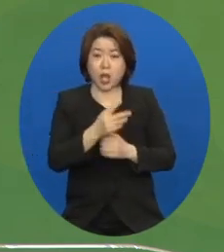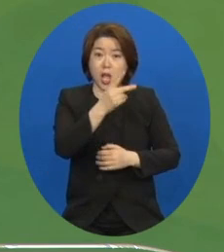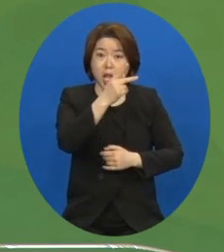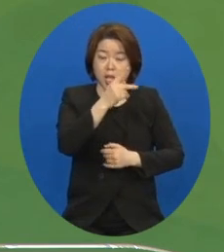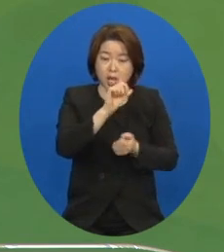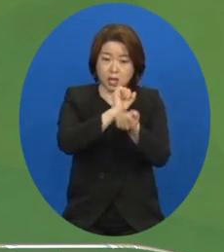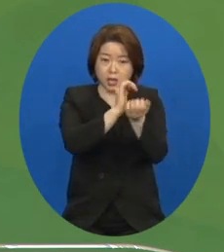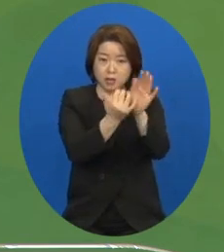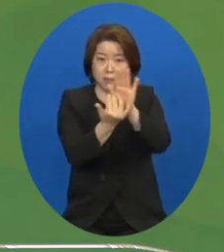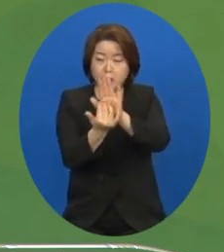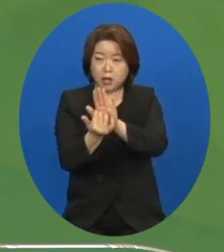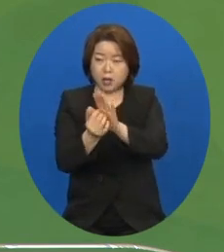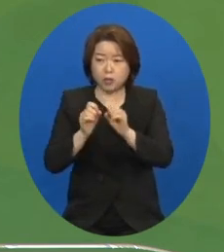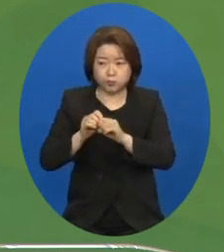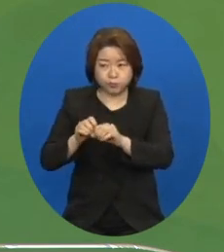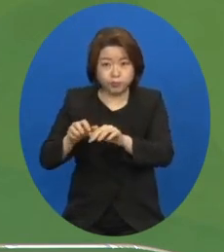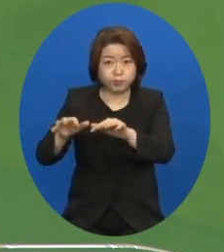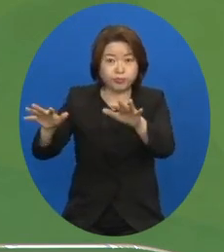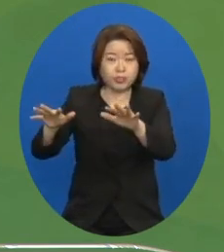K-방역이라고까지 알려질 정도로